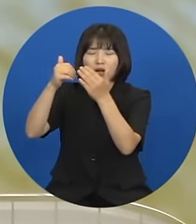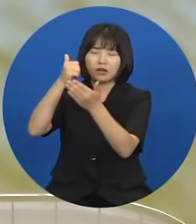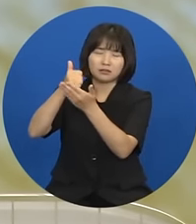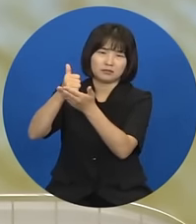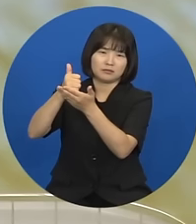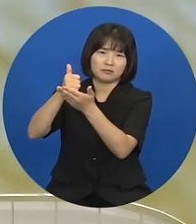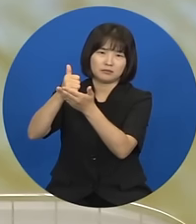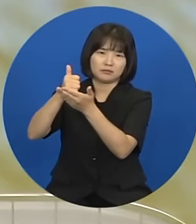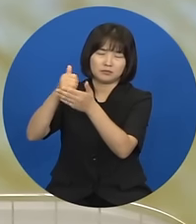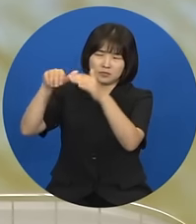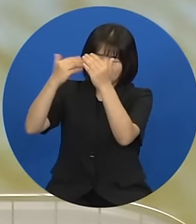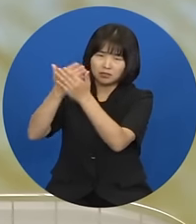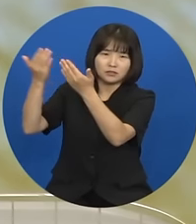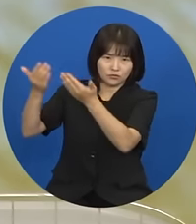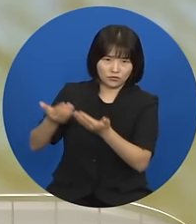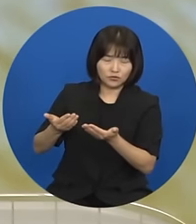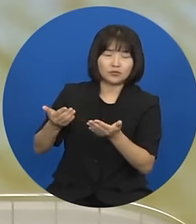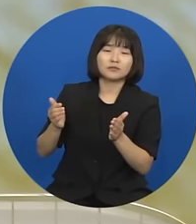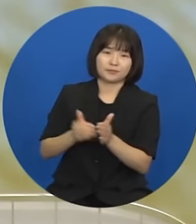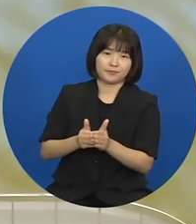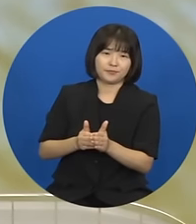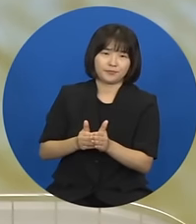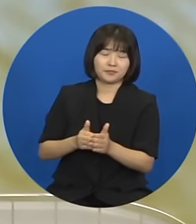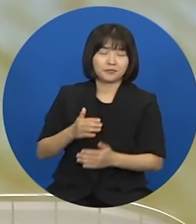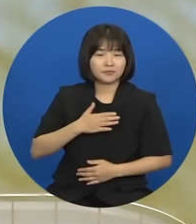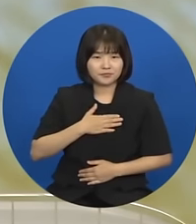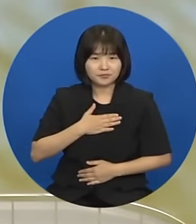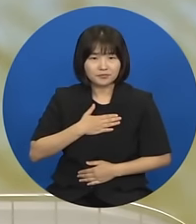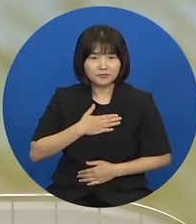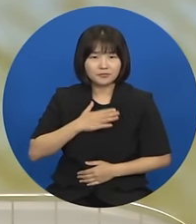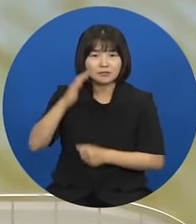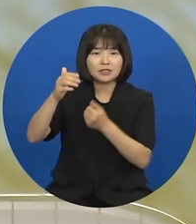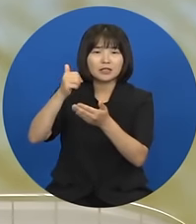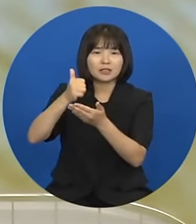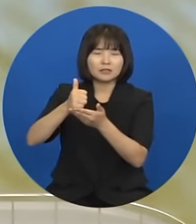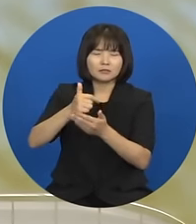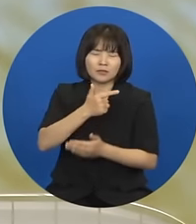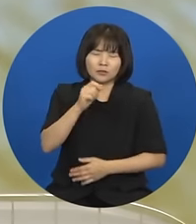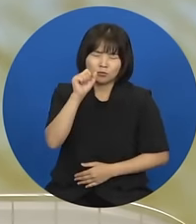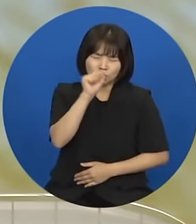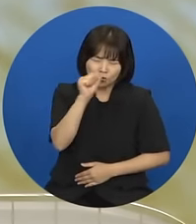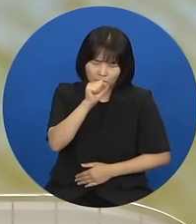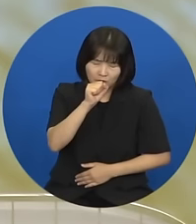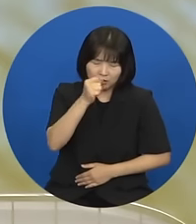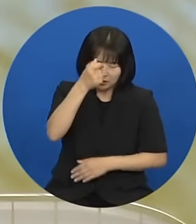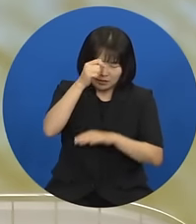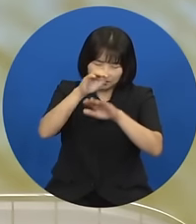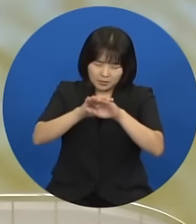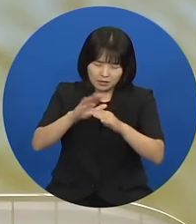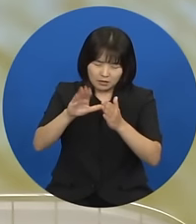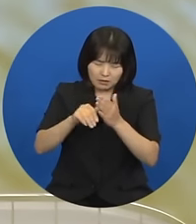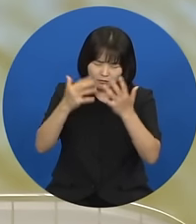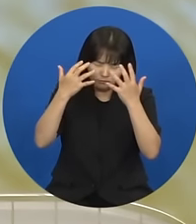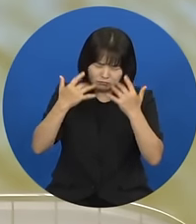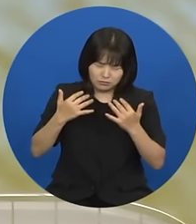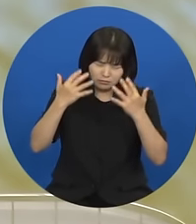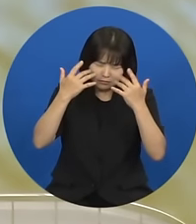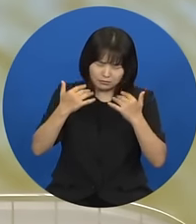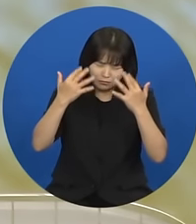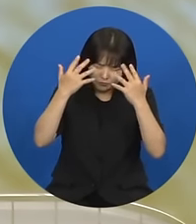하나님께서 다 주셨습니다. 저는 하나님이 너무 좋아서 예배 시간에 펑펑